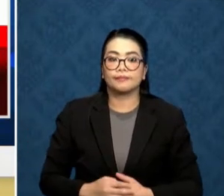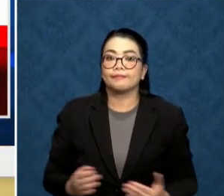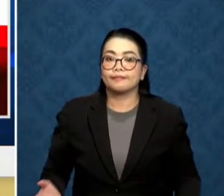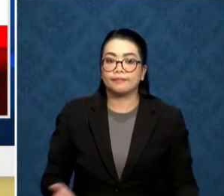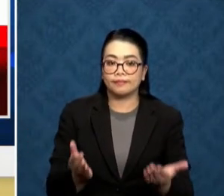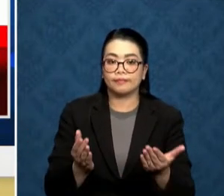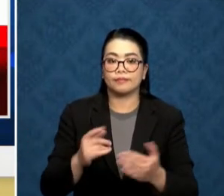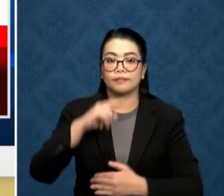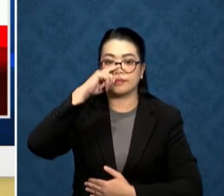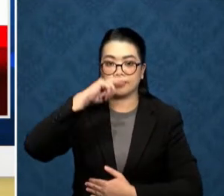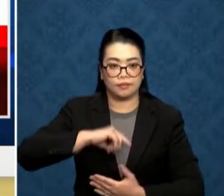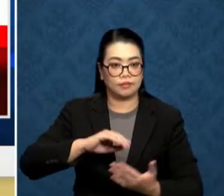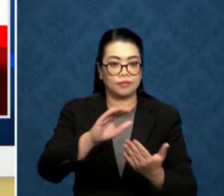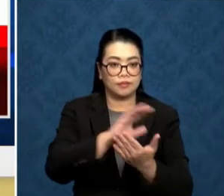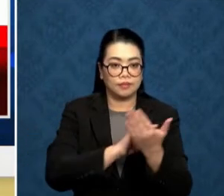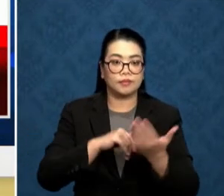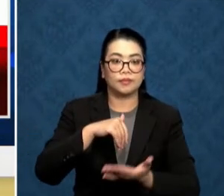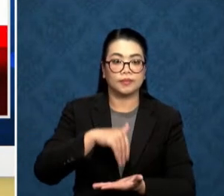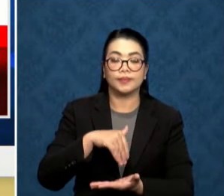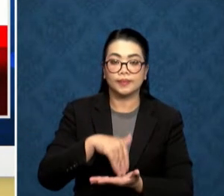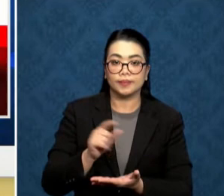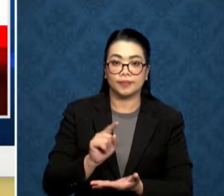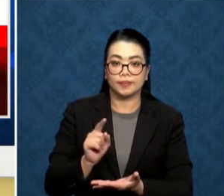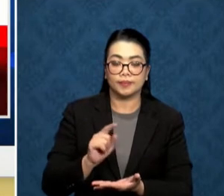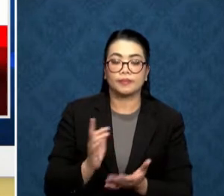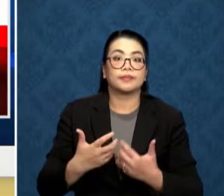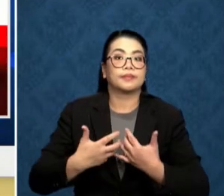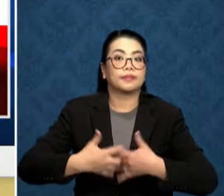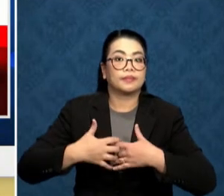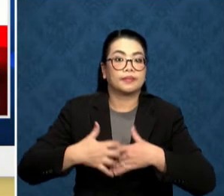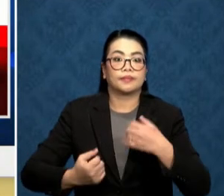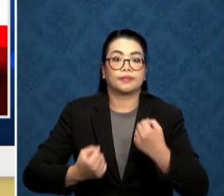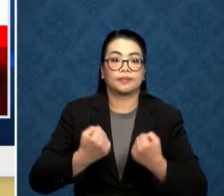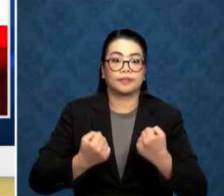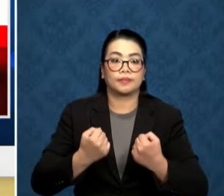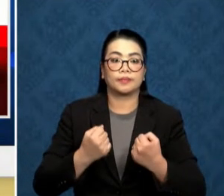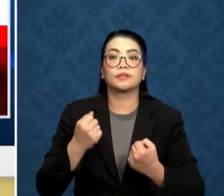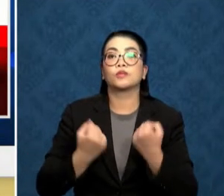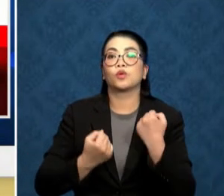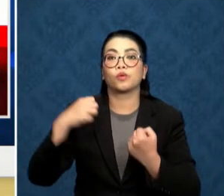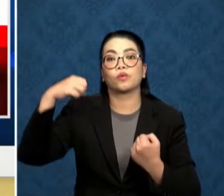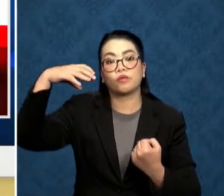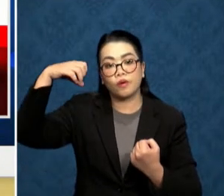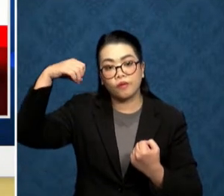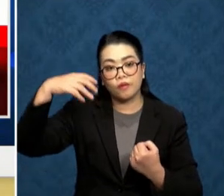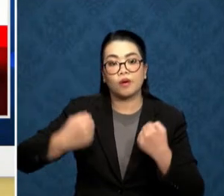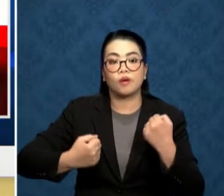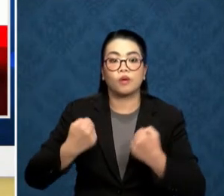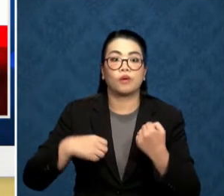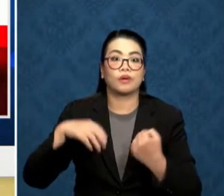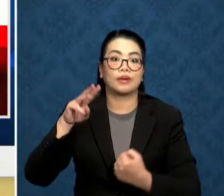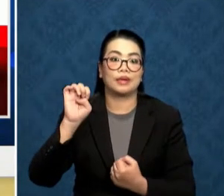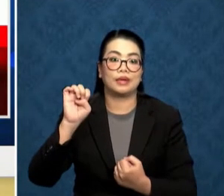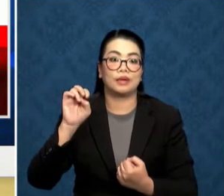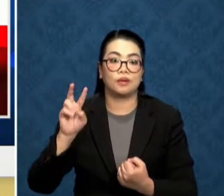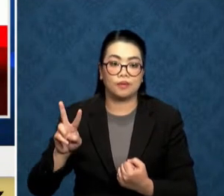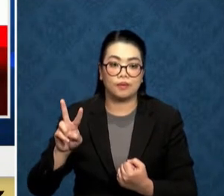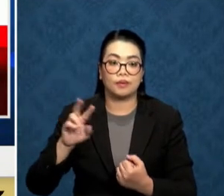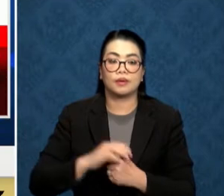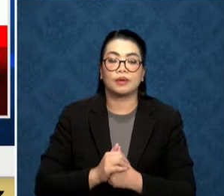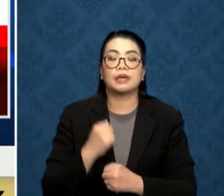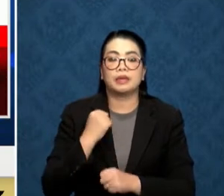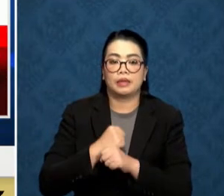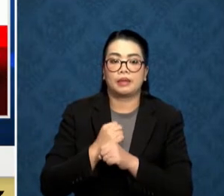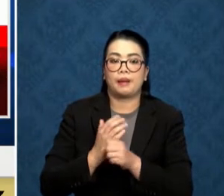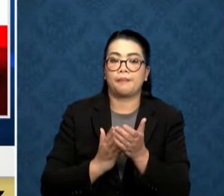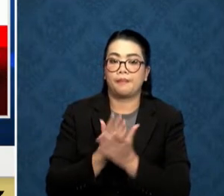ดันให้ประเทศไยเป็ศูยกลางผลิยัยตแห่งอนาคตหรอว่ารถอีวี รถไฟฟ้า ซึ่งเราทำส